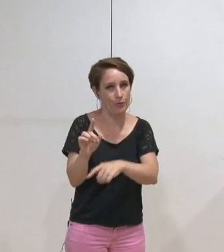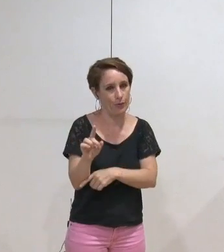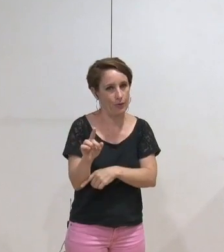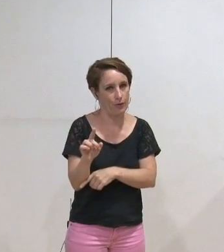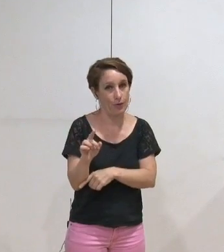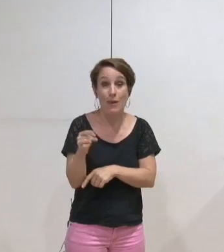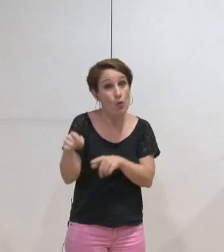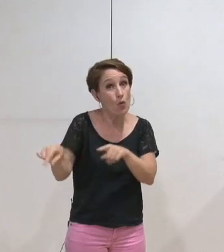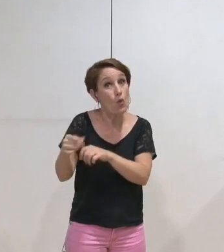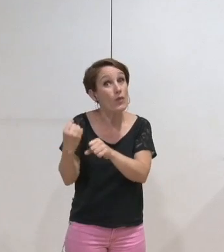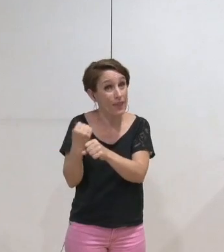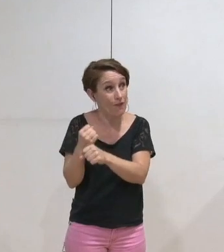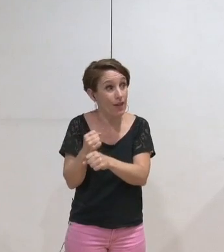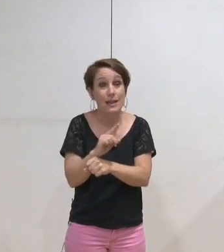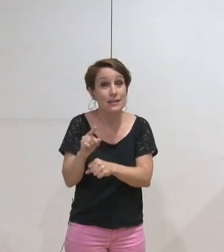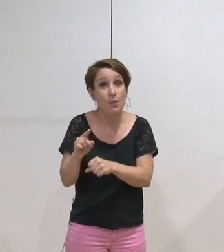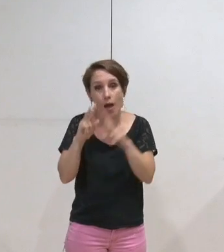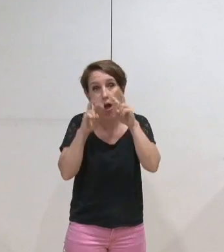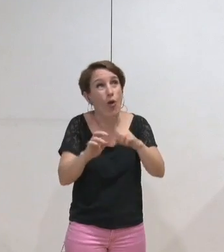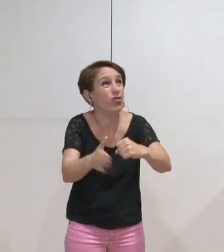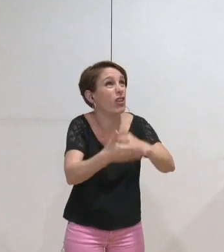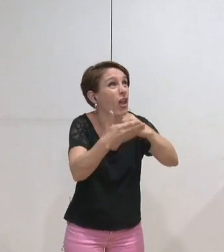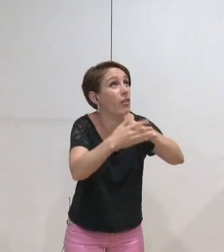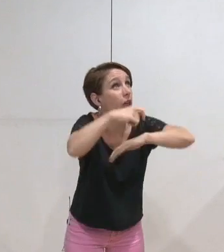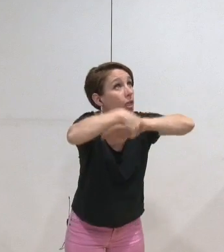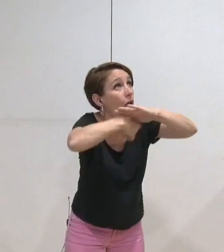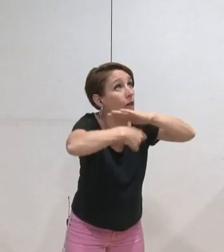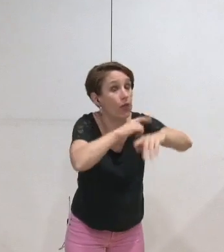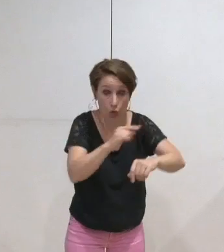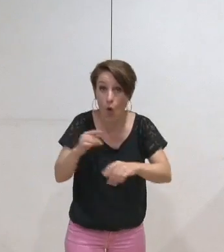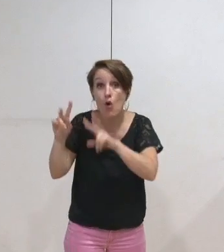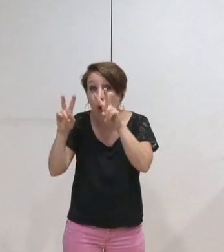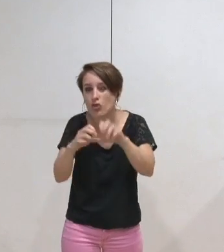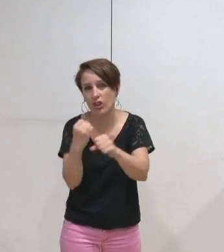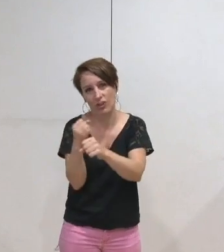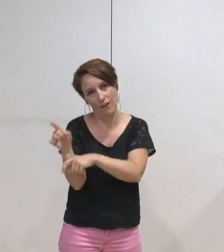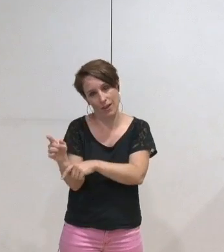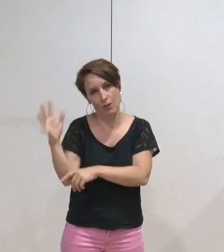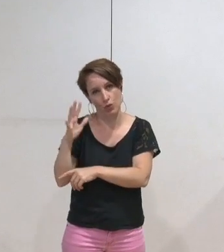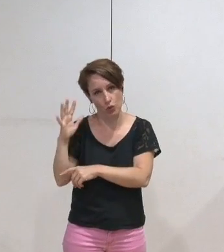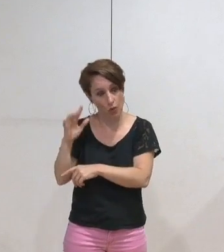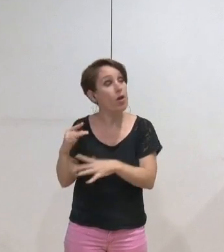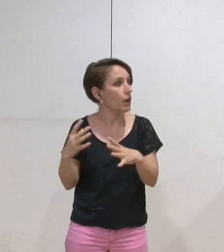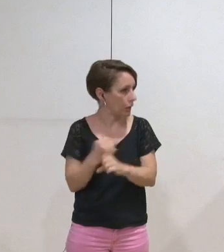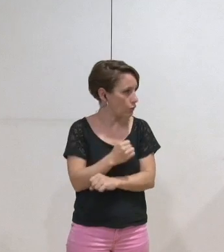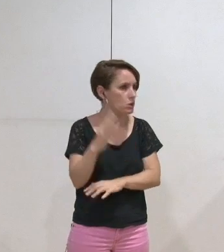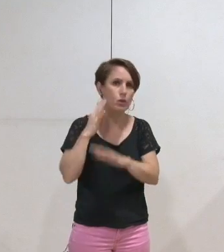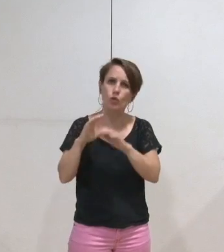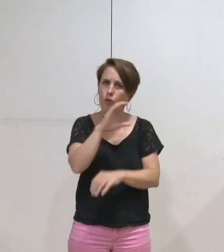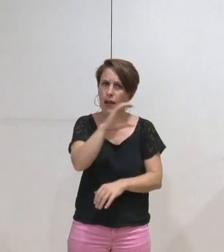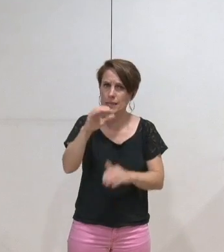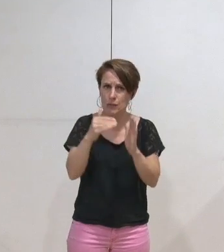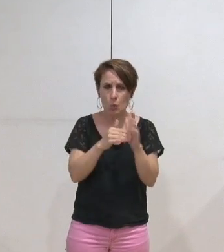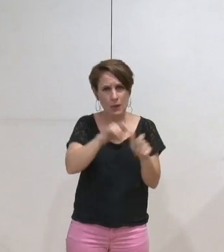pas de recherche d'assistana mais dans un cadre de travail et ça a été fait il y avait 100000 personnes qui ont été